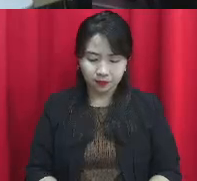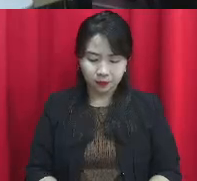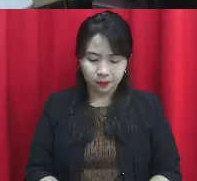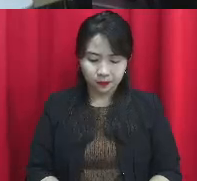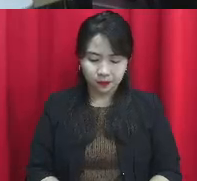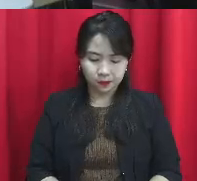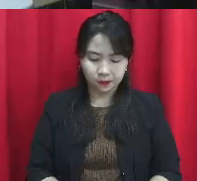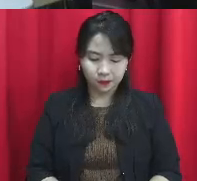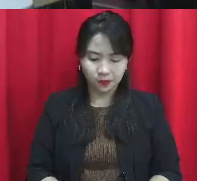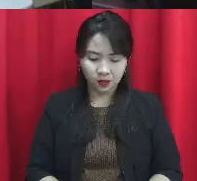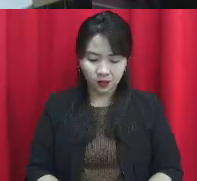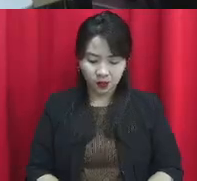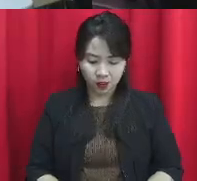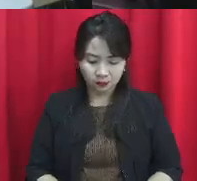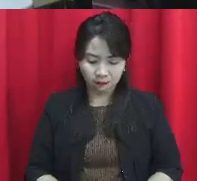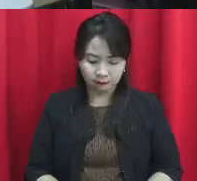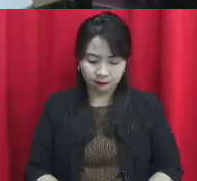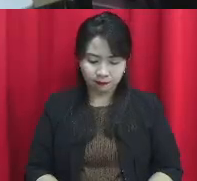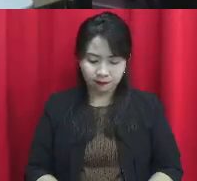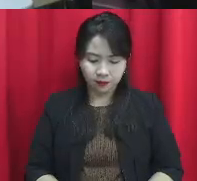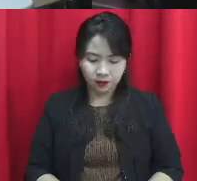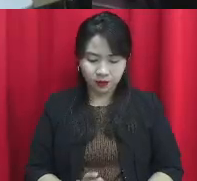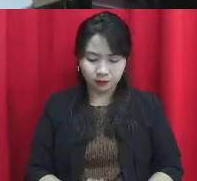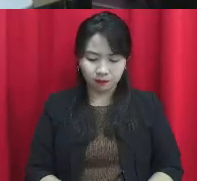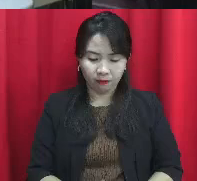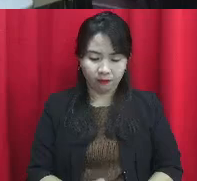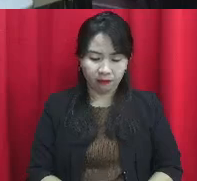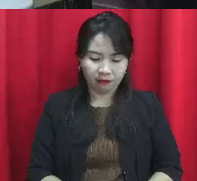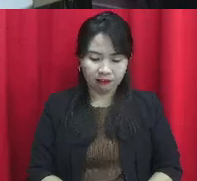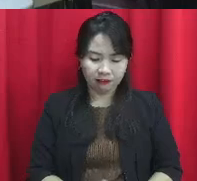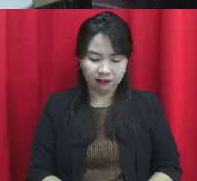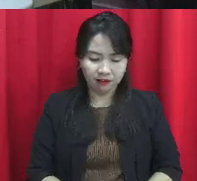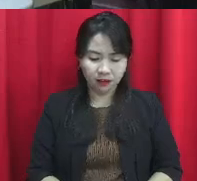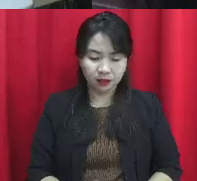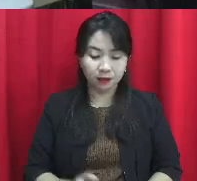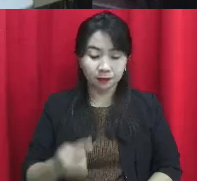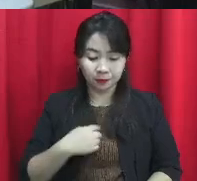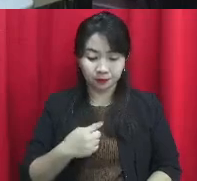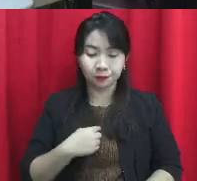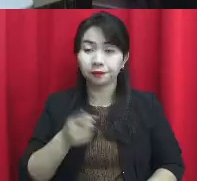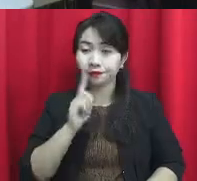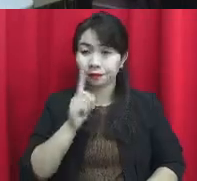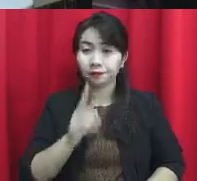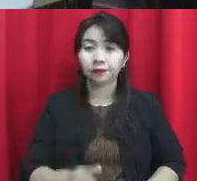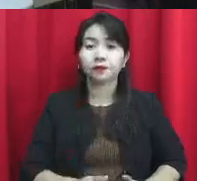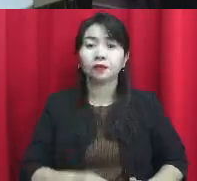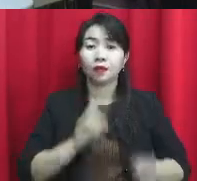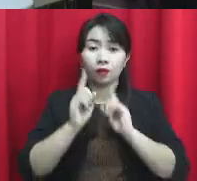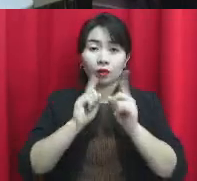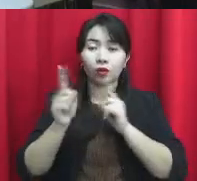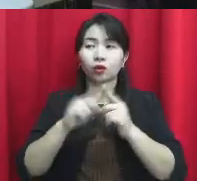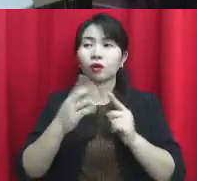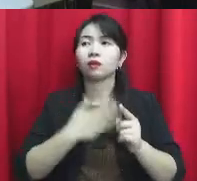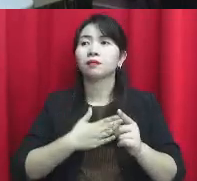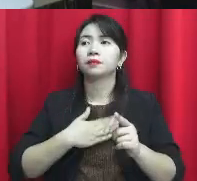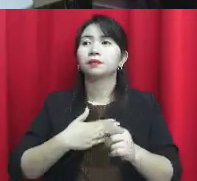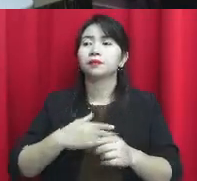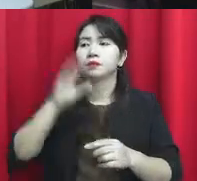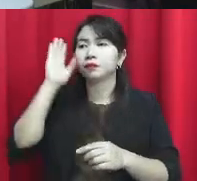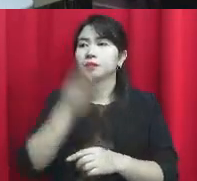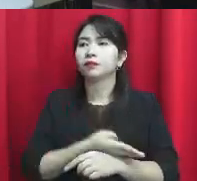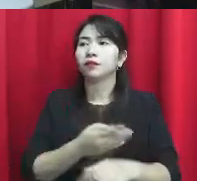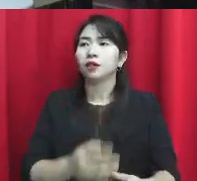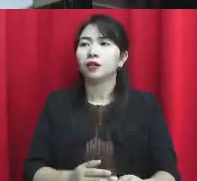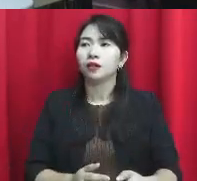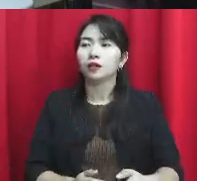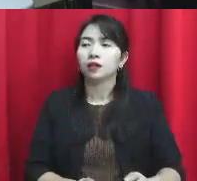Kanina nga lang hanggang kanina andyan si mam yan ka kausap ko yung dalawang bata kanina You have to do this kasi kanina naaaliw sila pa